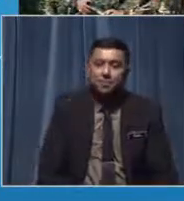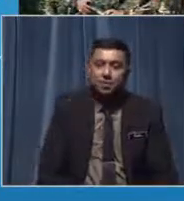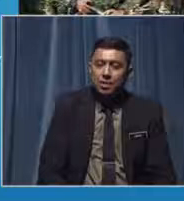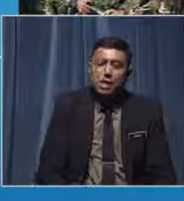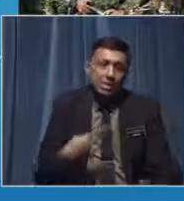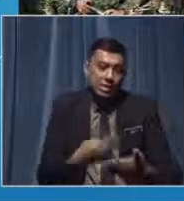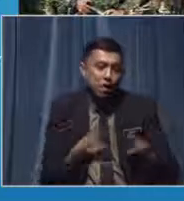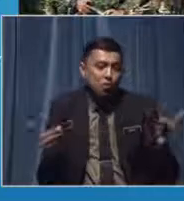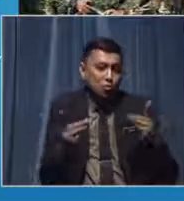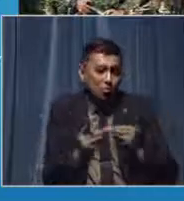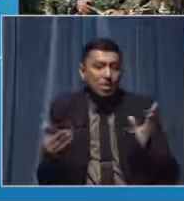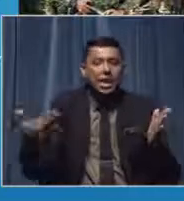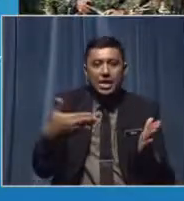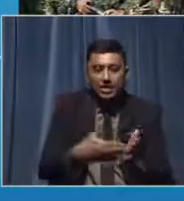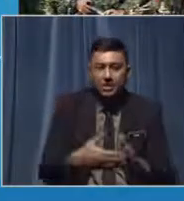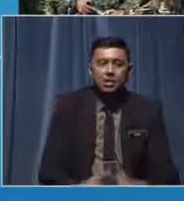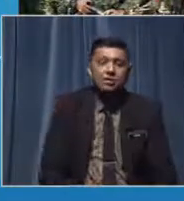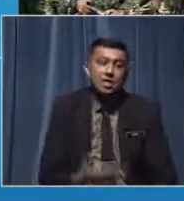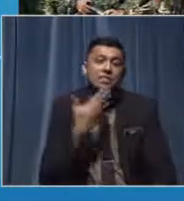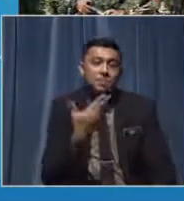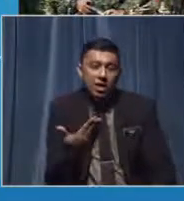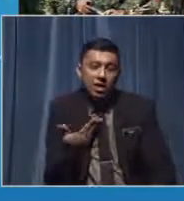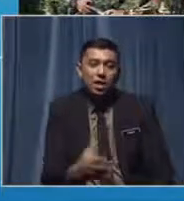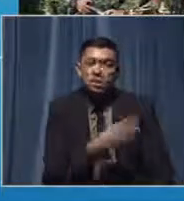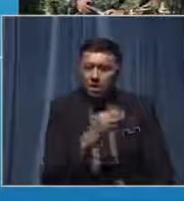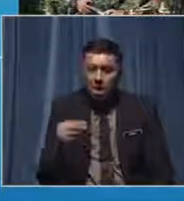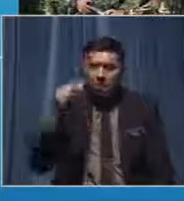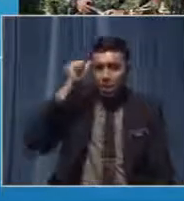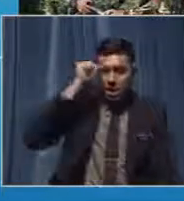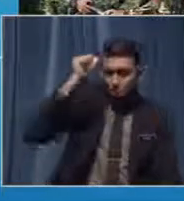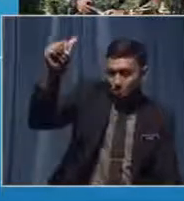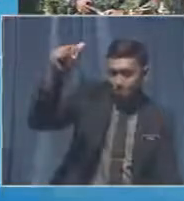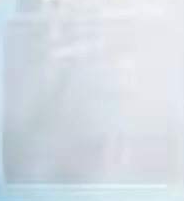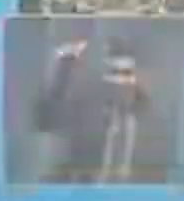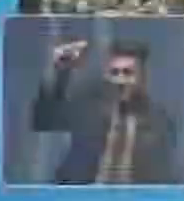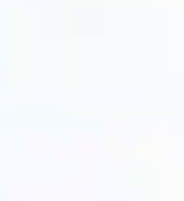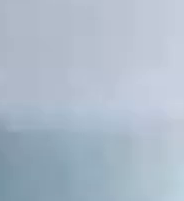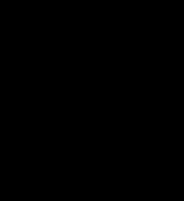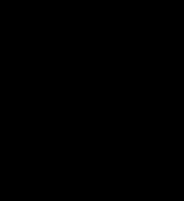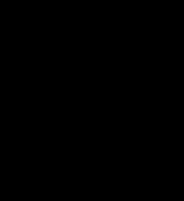Sehingga kita berjumpa lagi. Terima kasih dan Assalamualaikum.